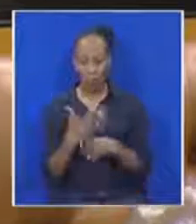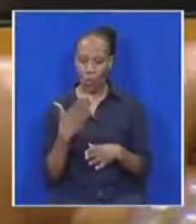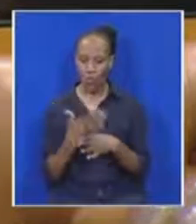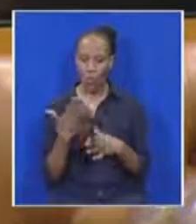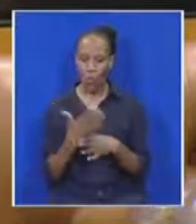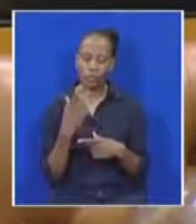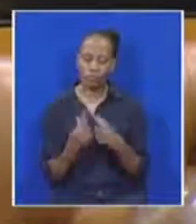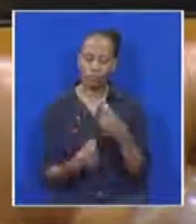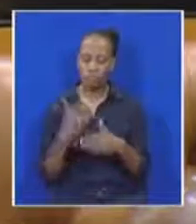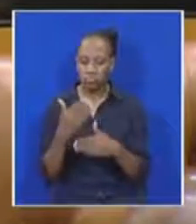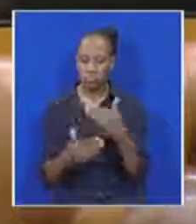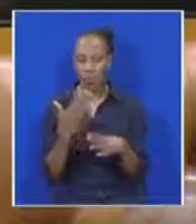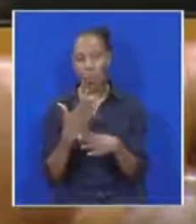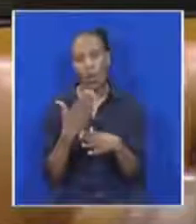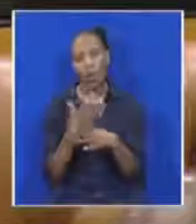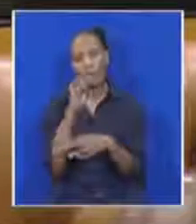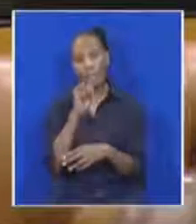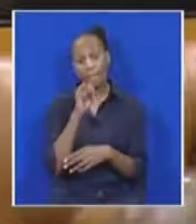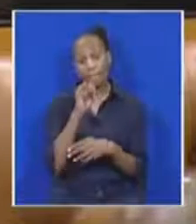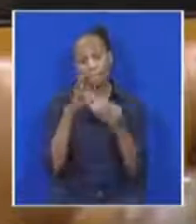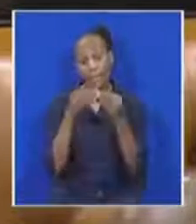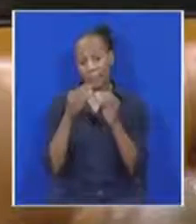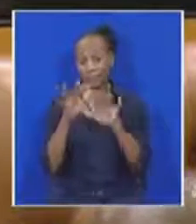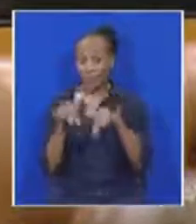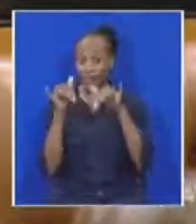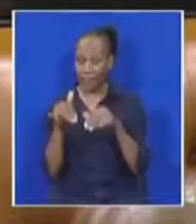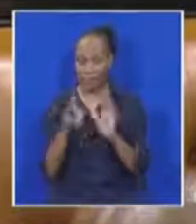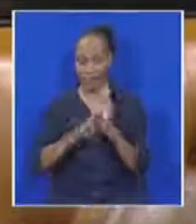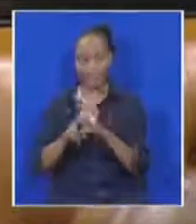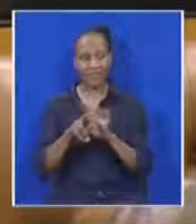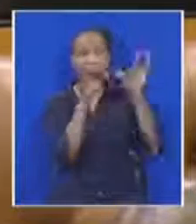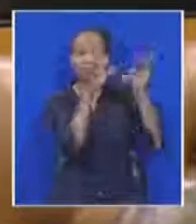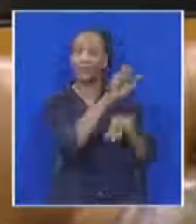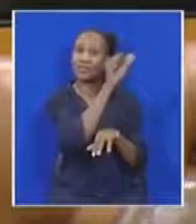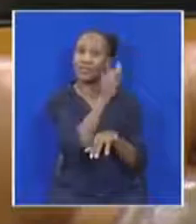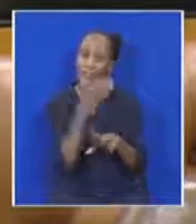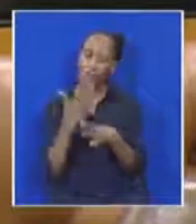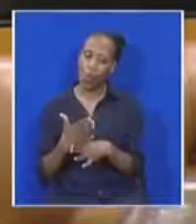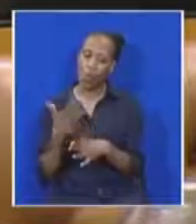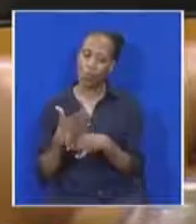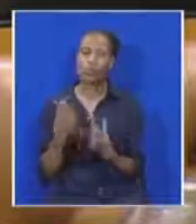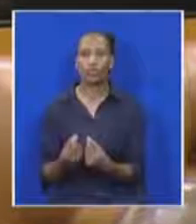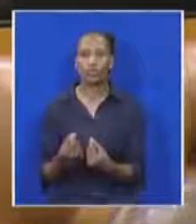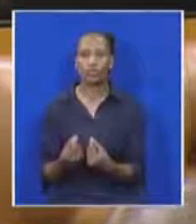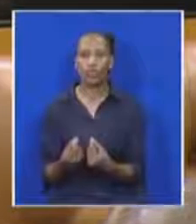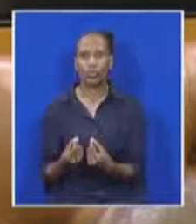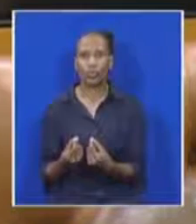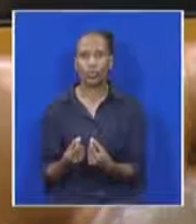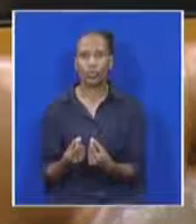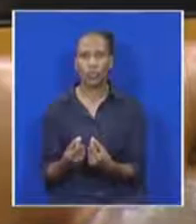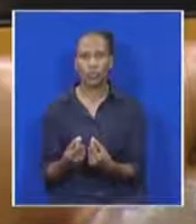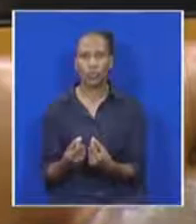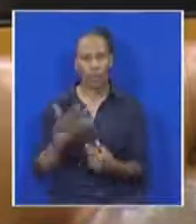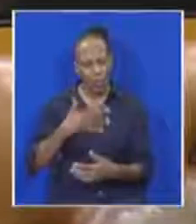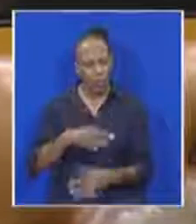akushiwo la ukuthi sizosebenzela abantu esibathanda nesingabafuni ngifuna ukwazi ukuthi njoba uhlezi